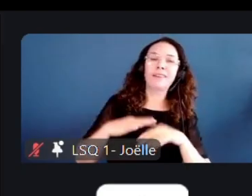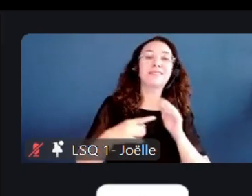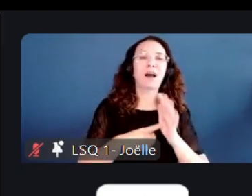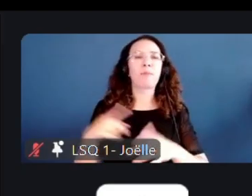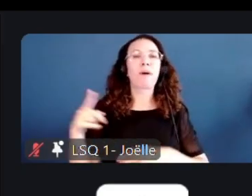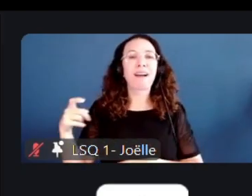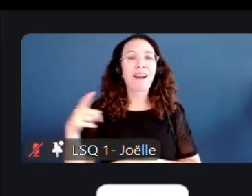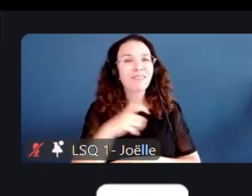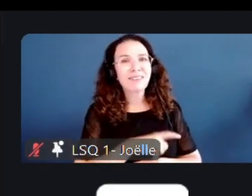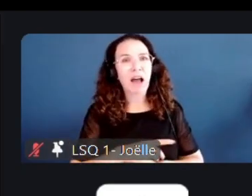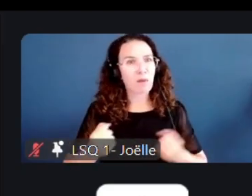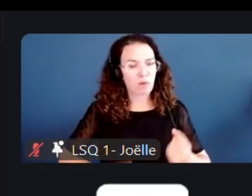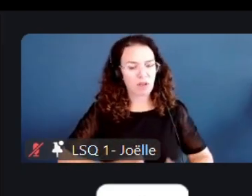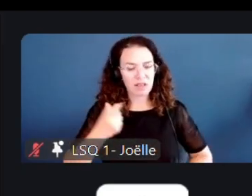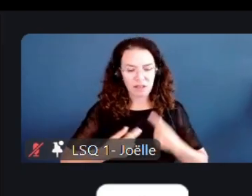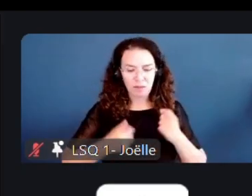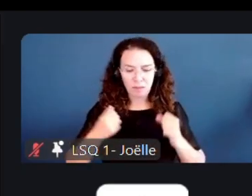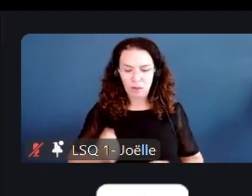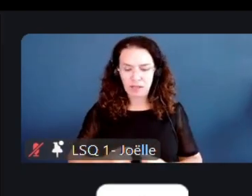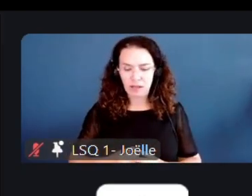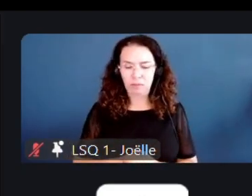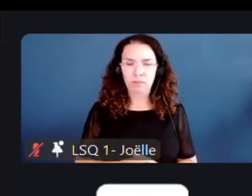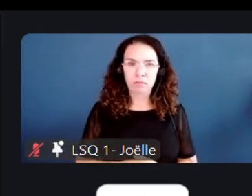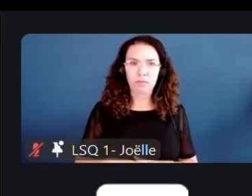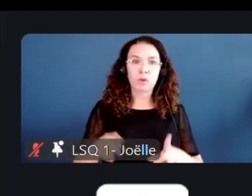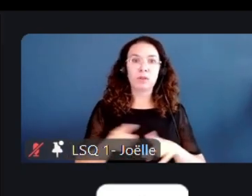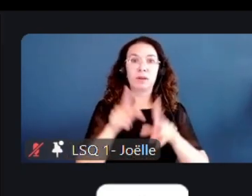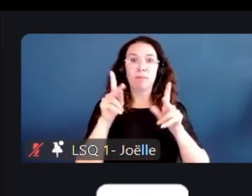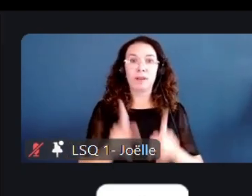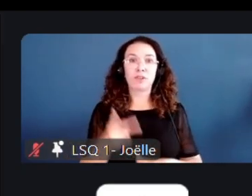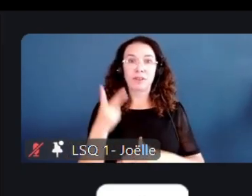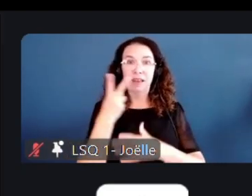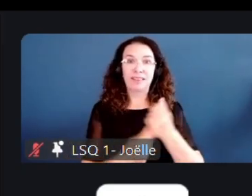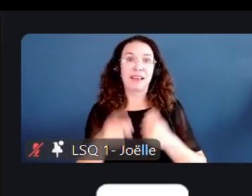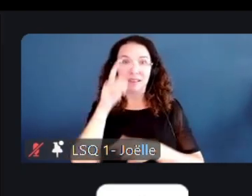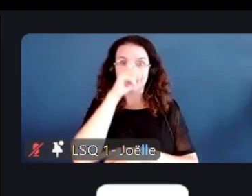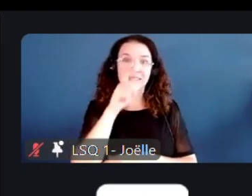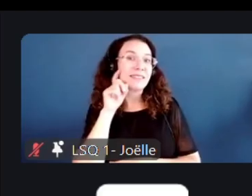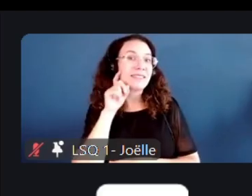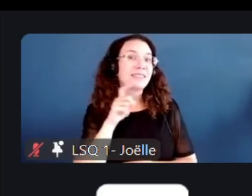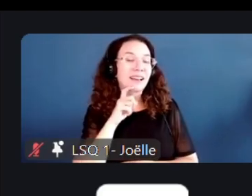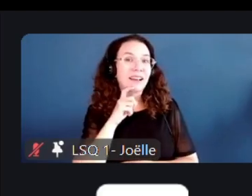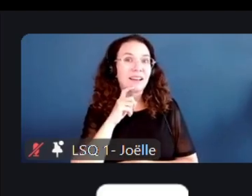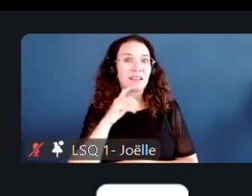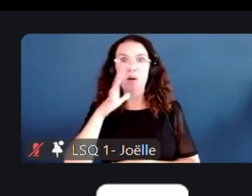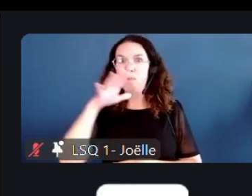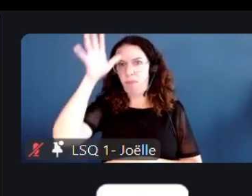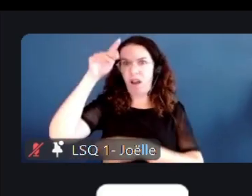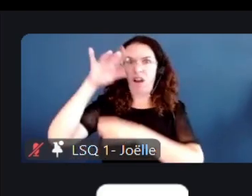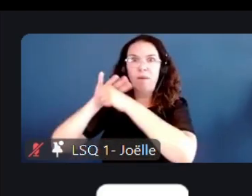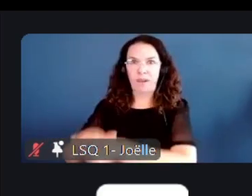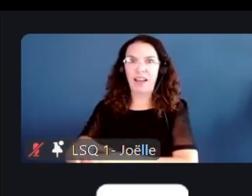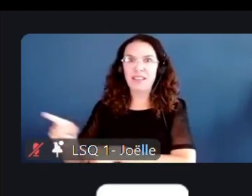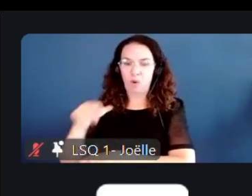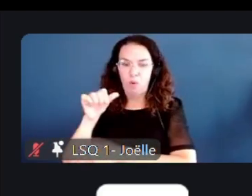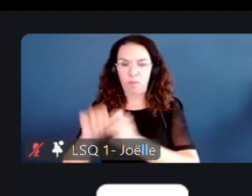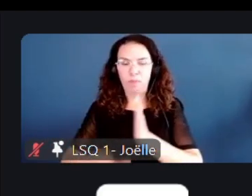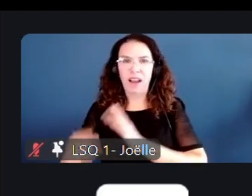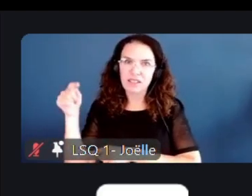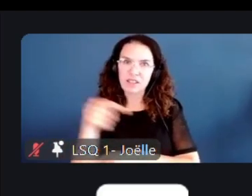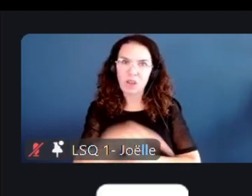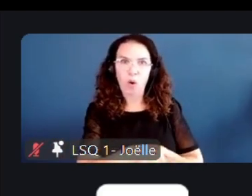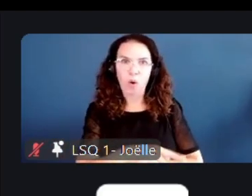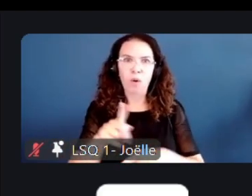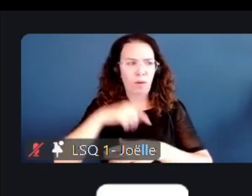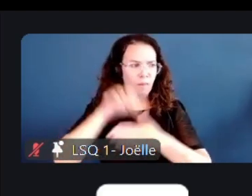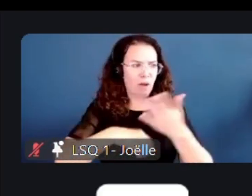en particulier. En plus des personnes intersexes, leurs parents rapportent aussi de la pression pour des chirurgies ainsi que